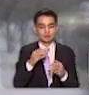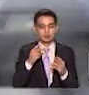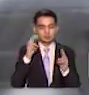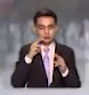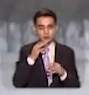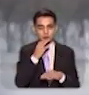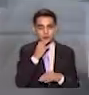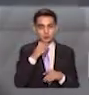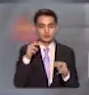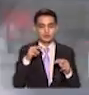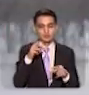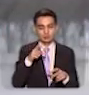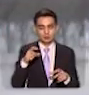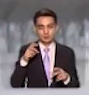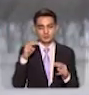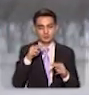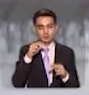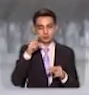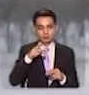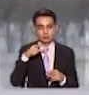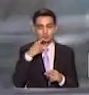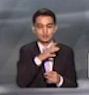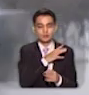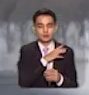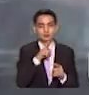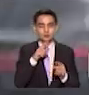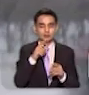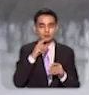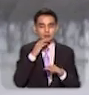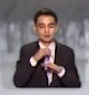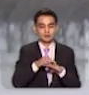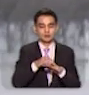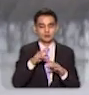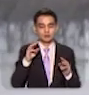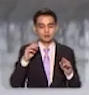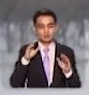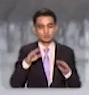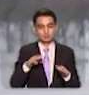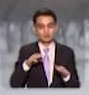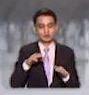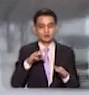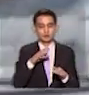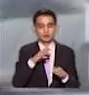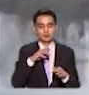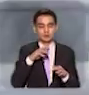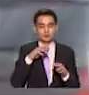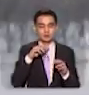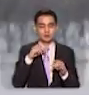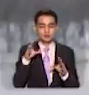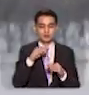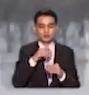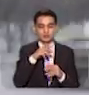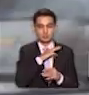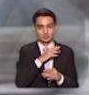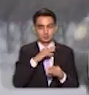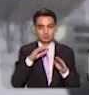Куәгерлердің айтуынша, бұл жігіт 20 жылдан бері жердің кезегінде тұр екен. Оқыс жайттың анықтығы тергеу тексеруден кейін нақты айтылмақ.